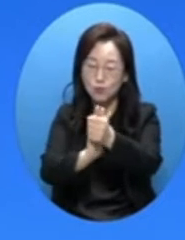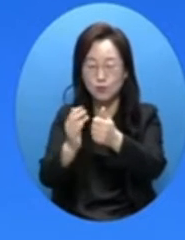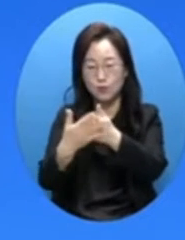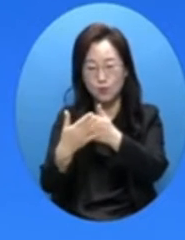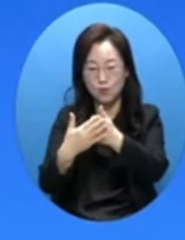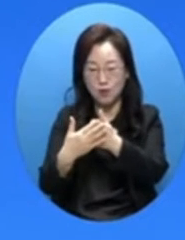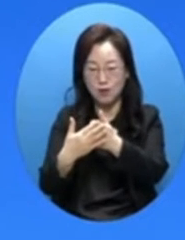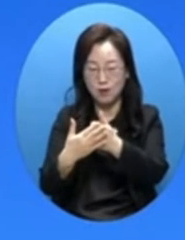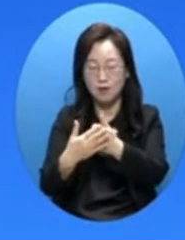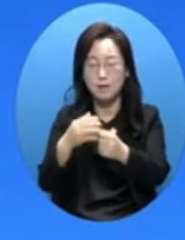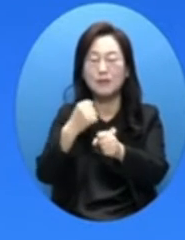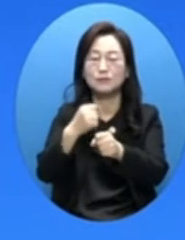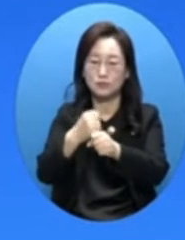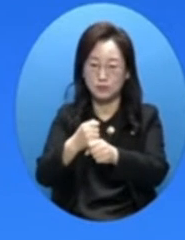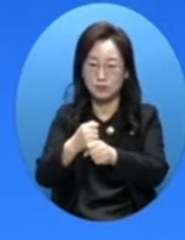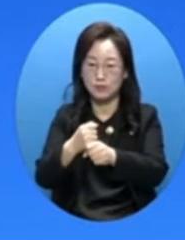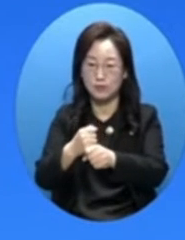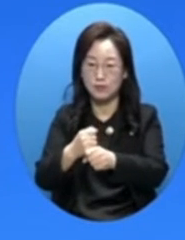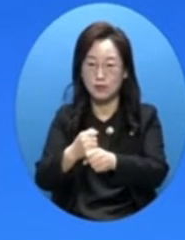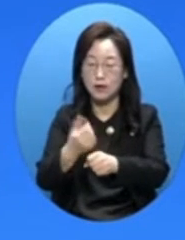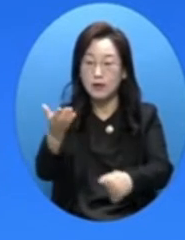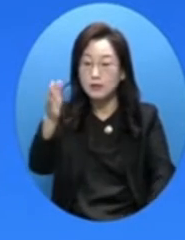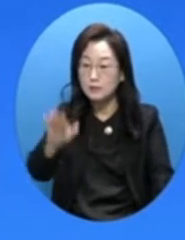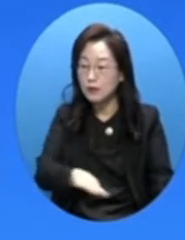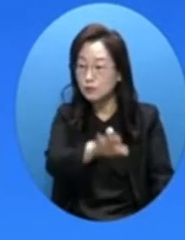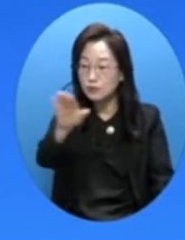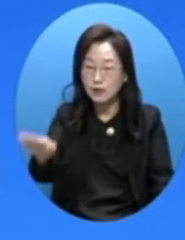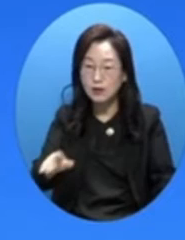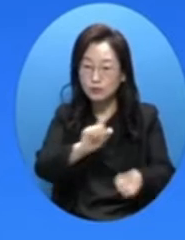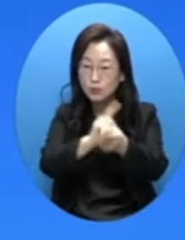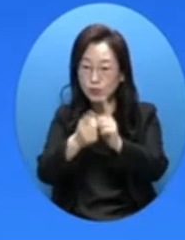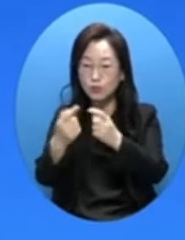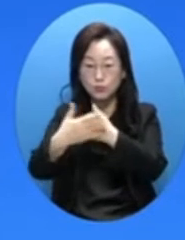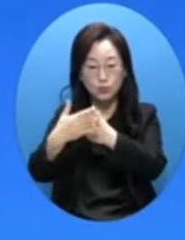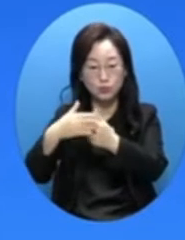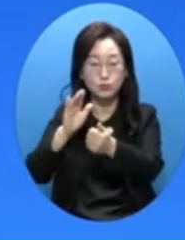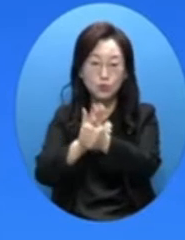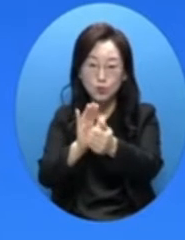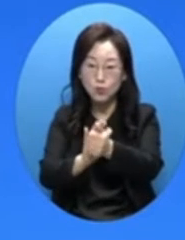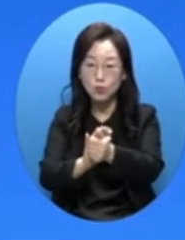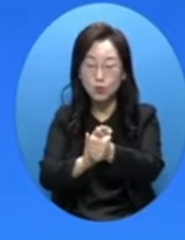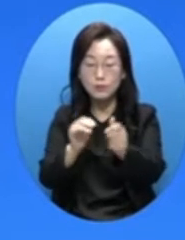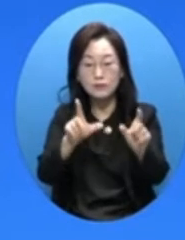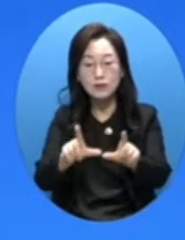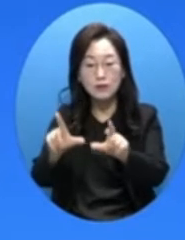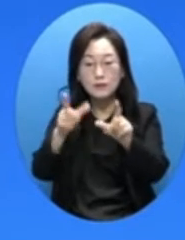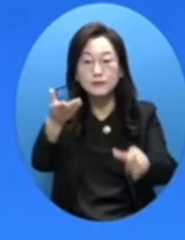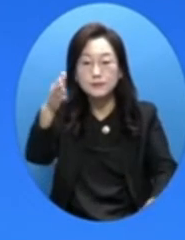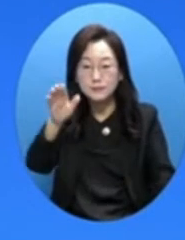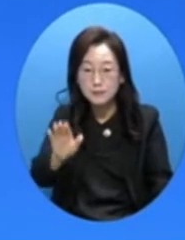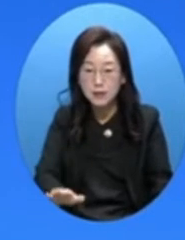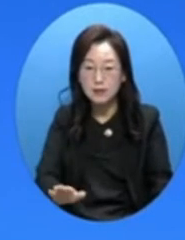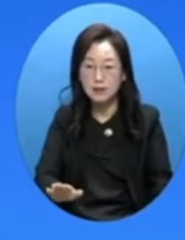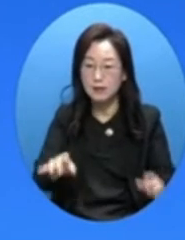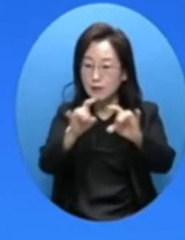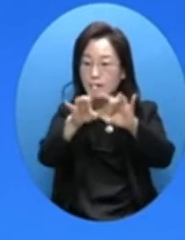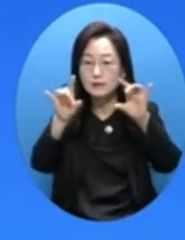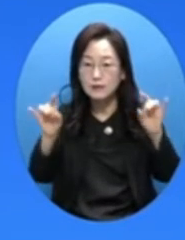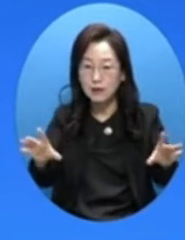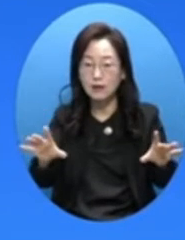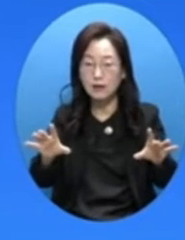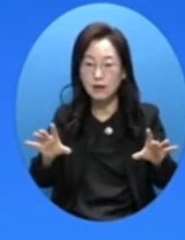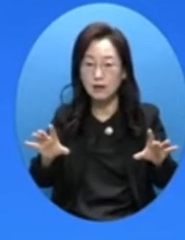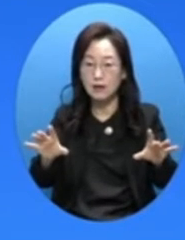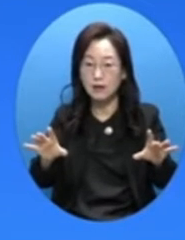것입니다. 그러나 우리가 서로 돕고 살아간다고 해도 우리 각자의 임하는